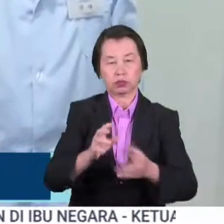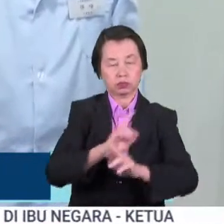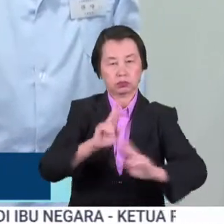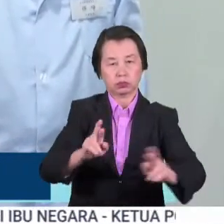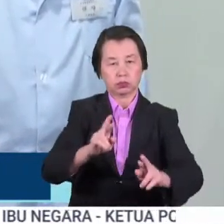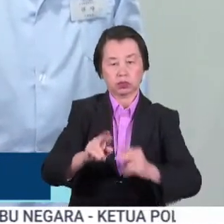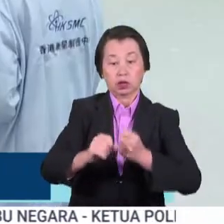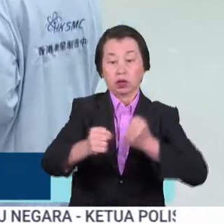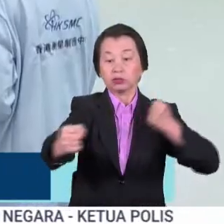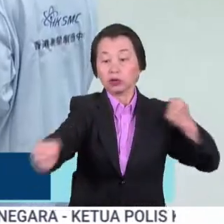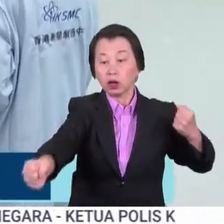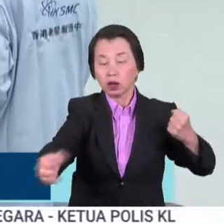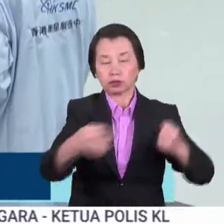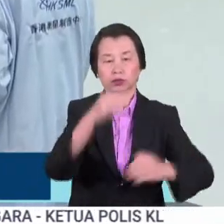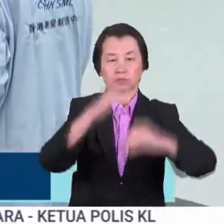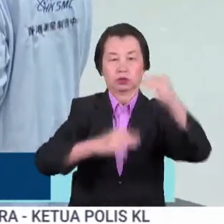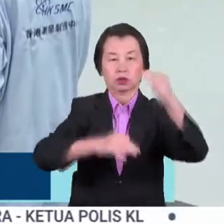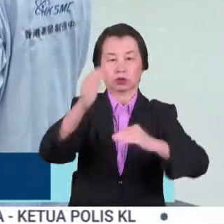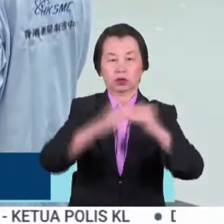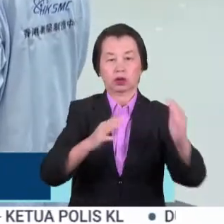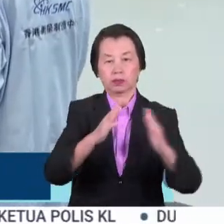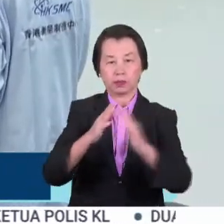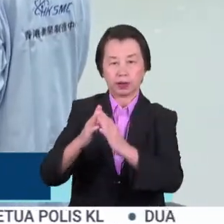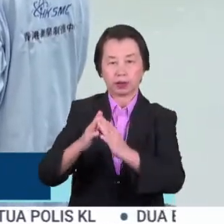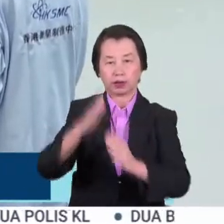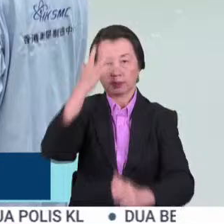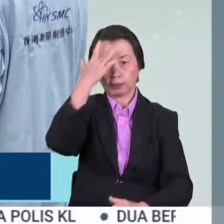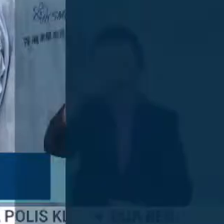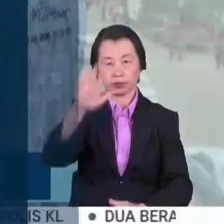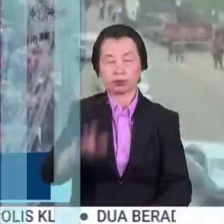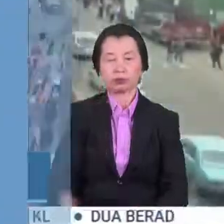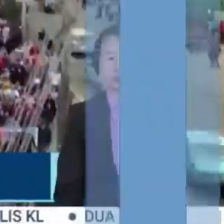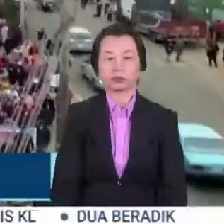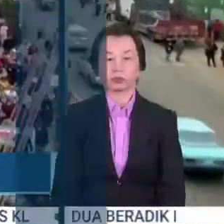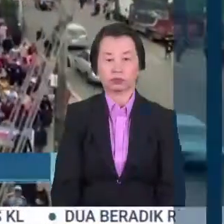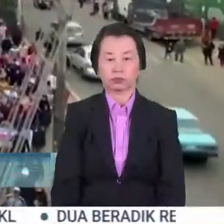penderiaan jauh dan bangunan bandar pintar.